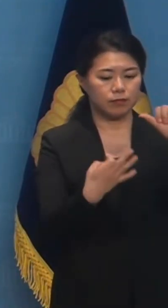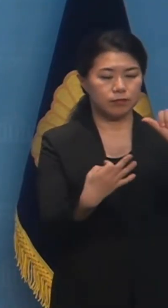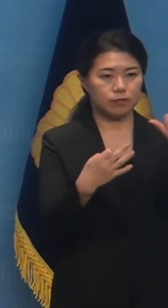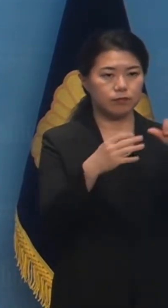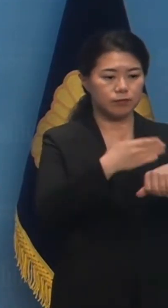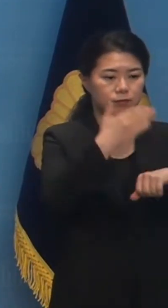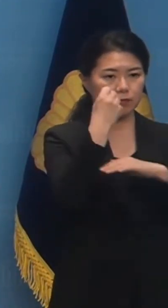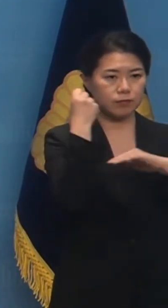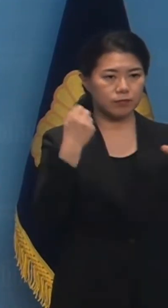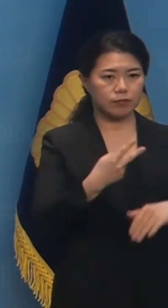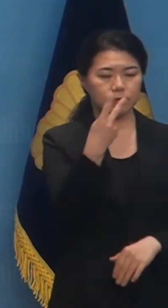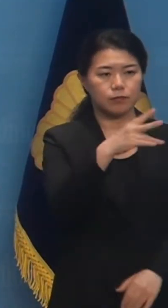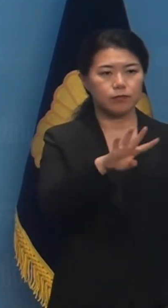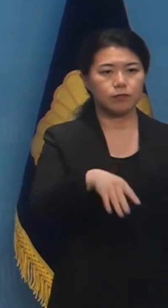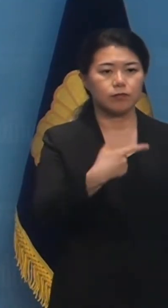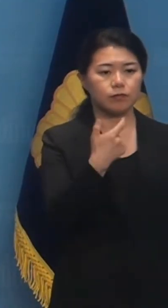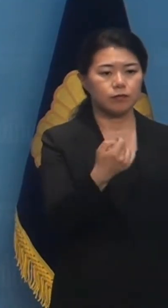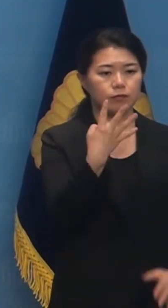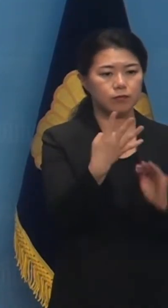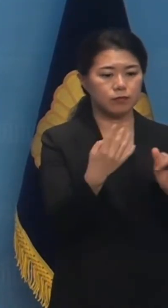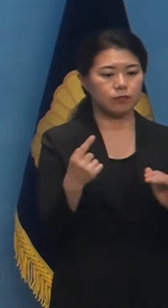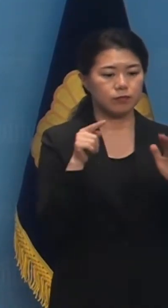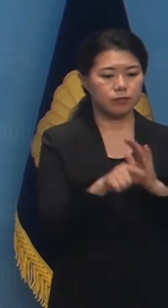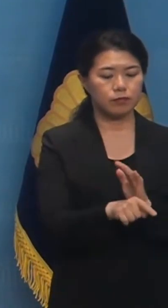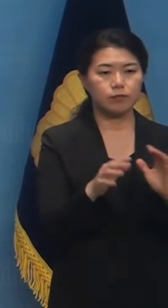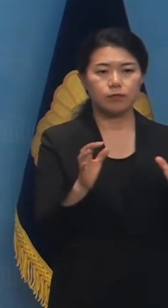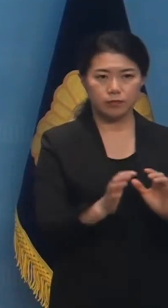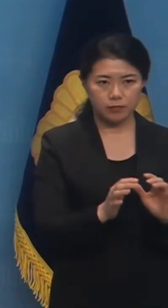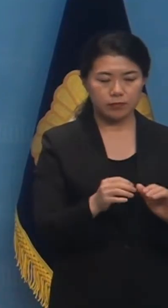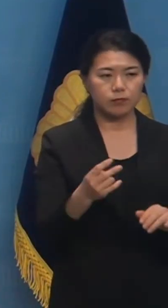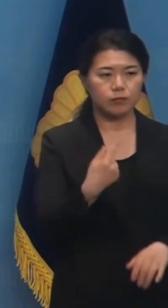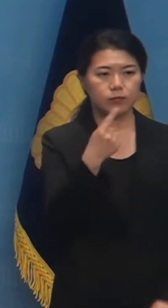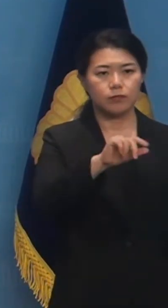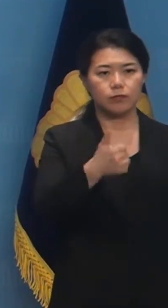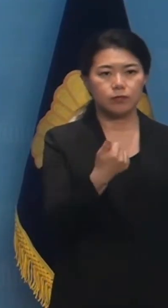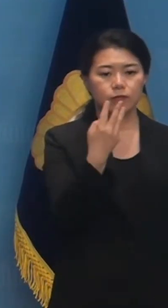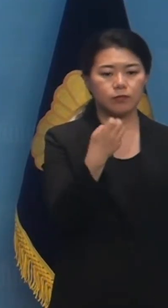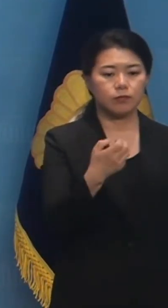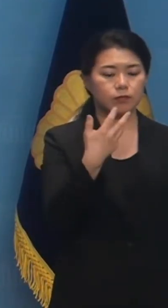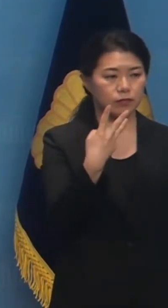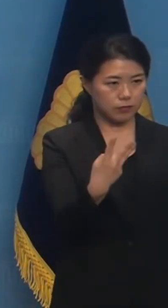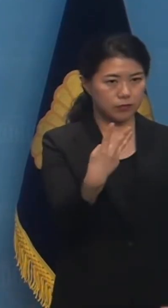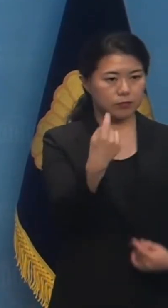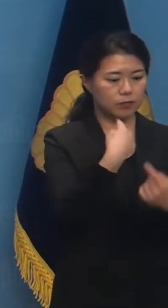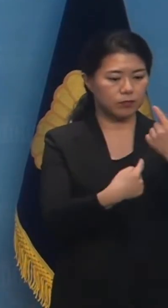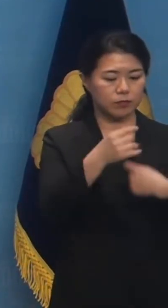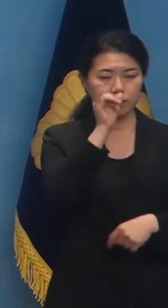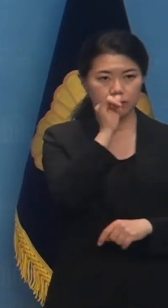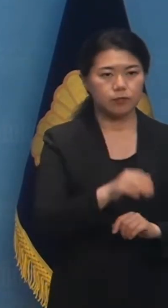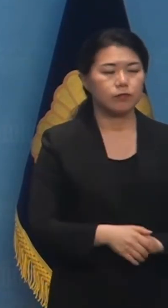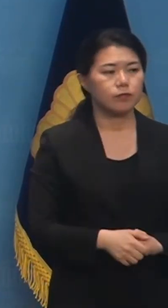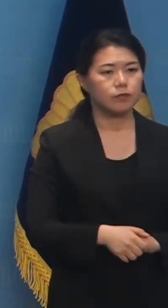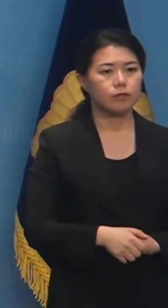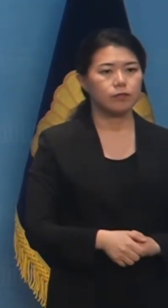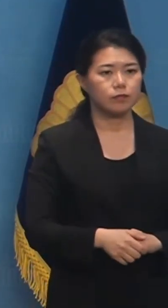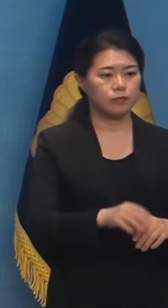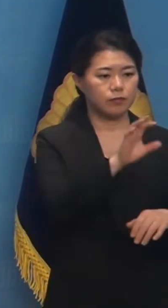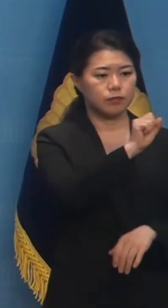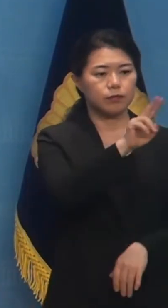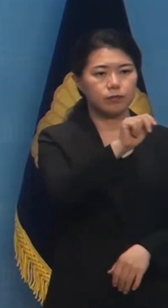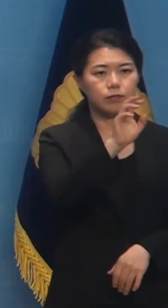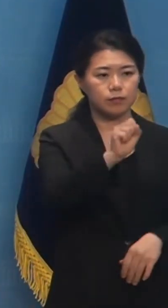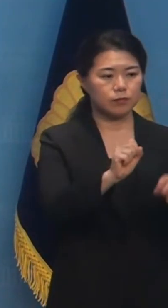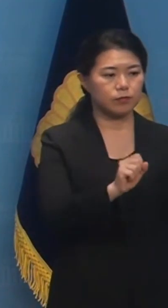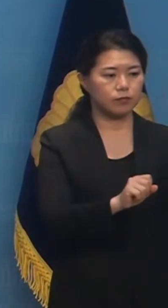기준으로 2,464명이 방문하였고 1,533건의 제보가 접수되었습니다. 매체 언론은